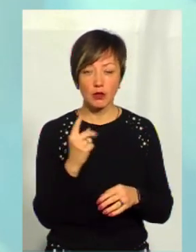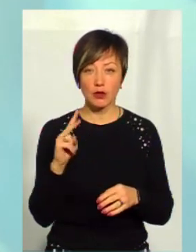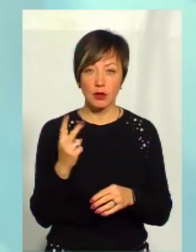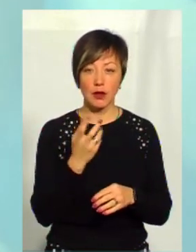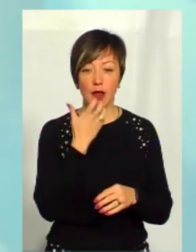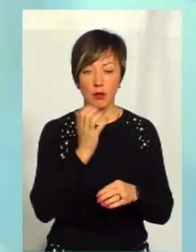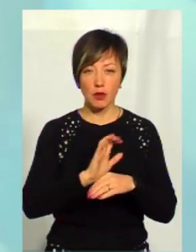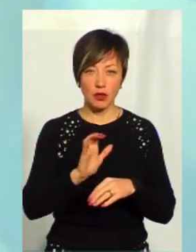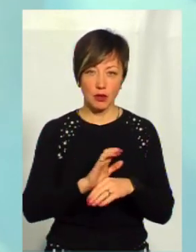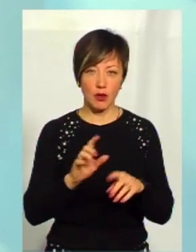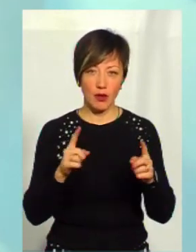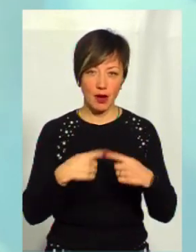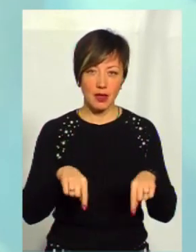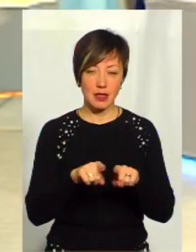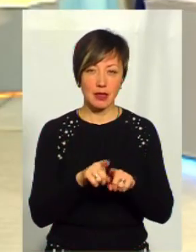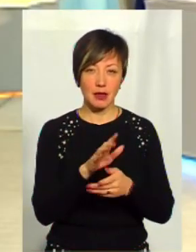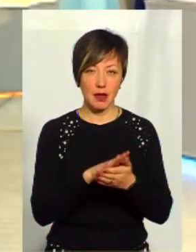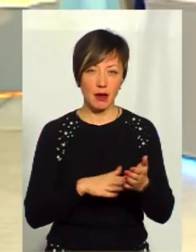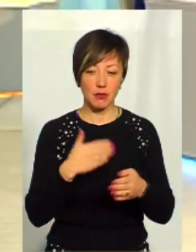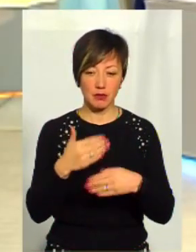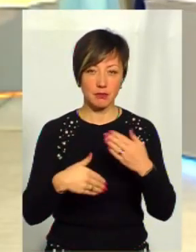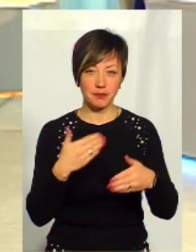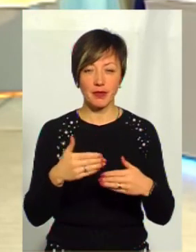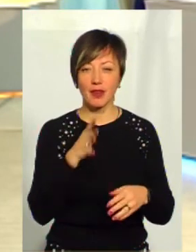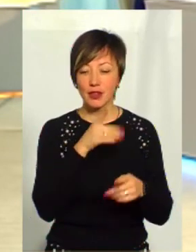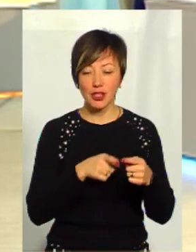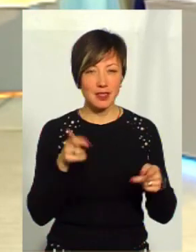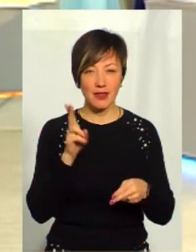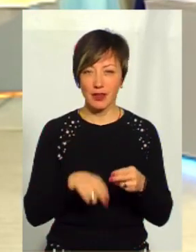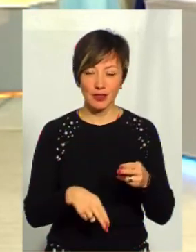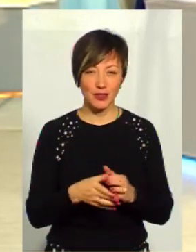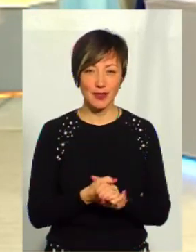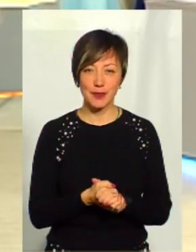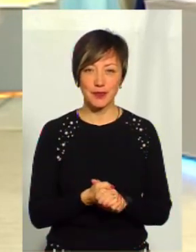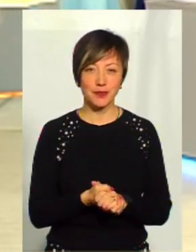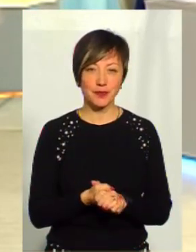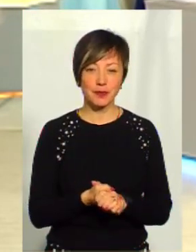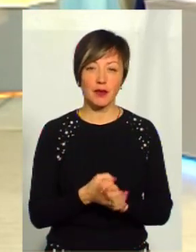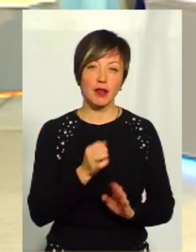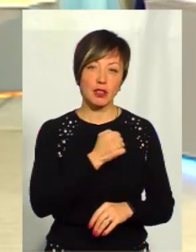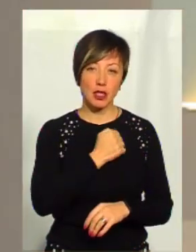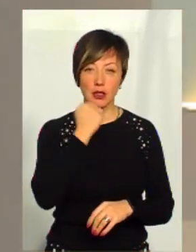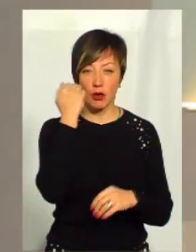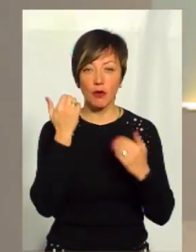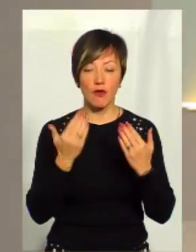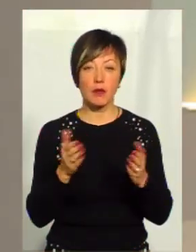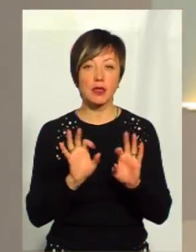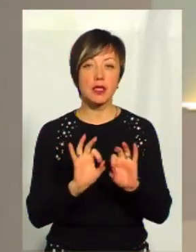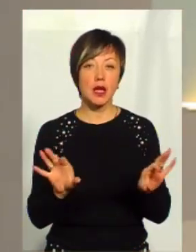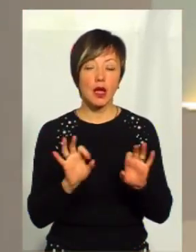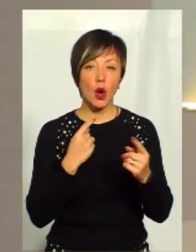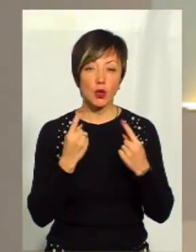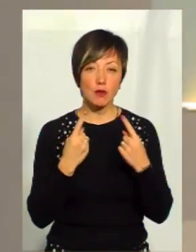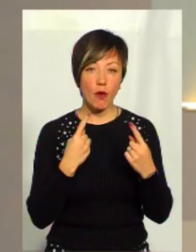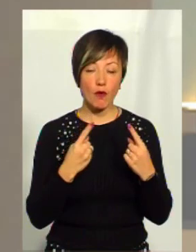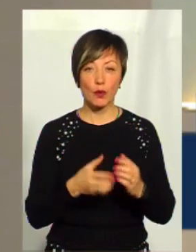на теплопостачальні організації. Зрозуміло. А далі вже по послугам. Наш час завершується, на жаль. Дякую вам за